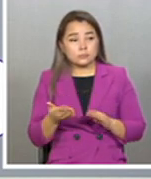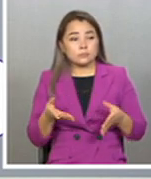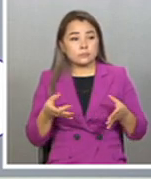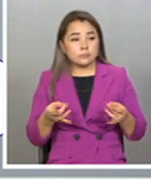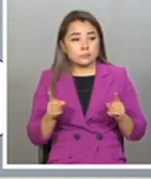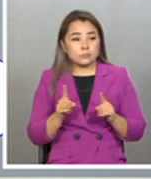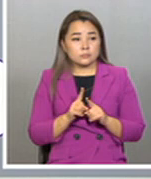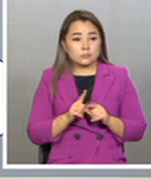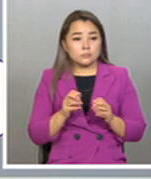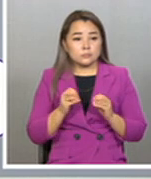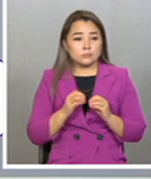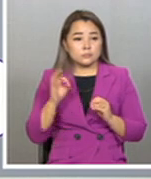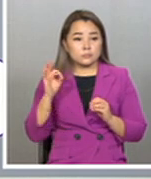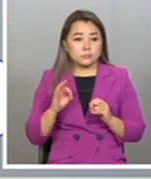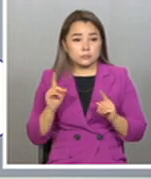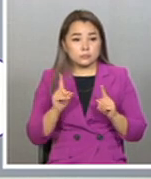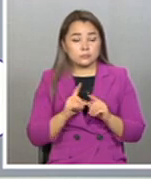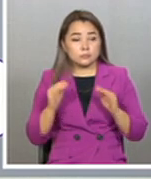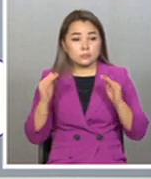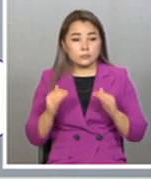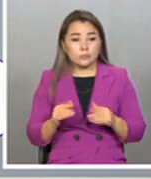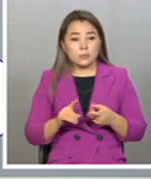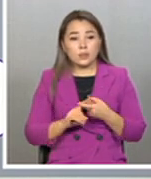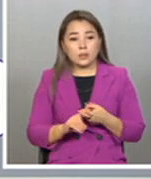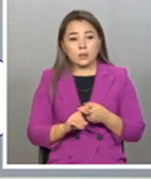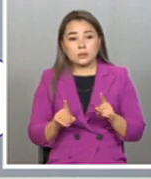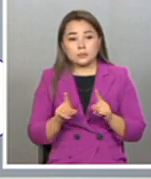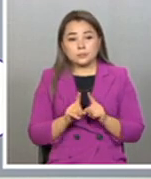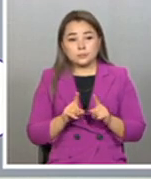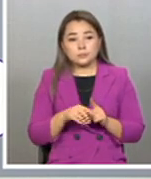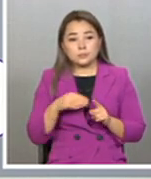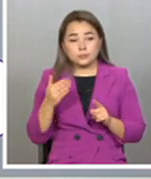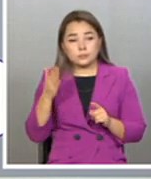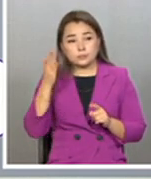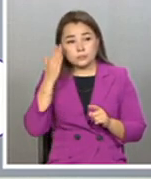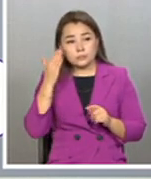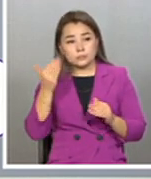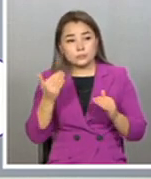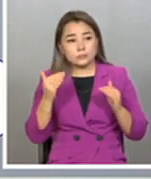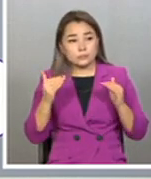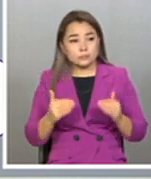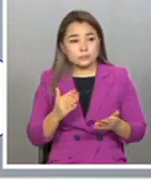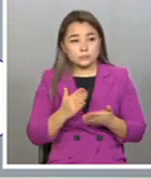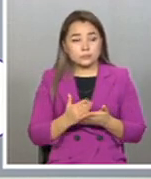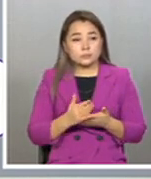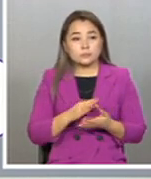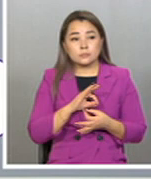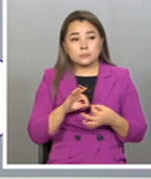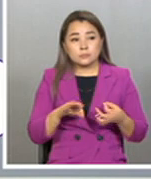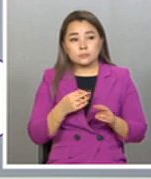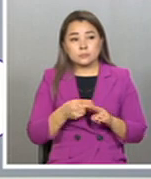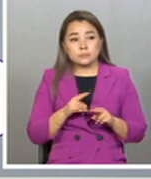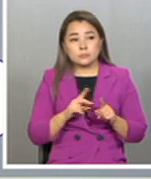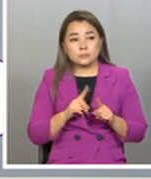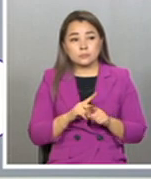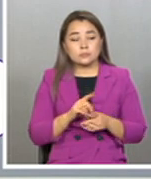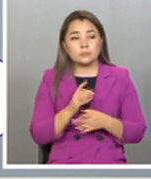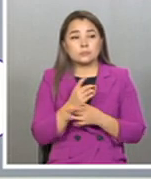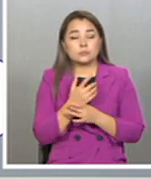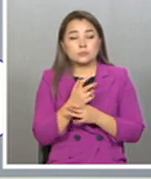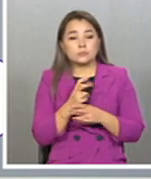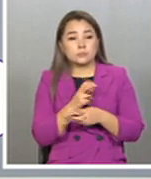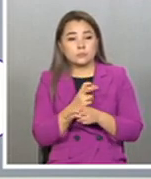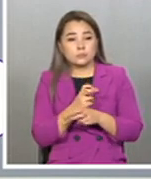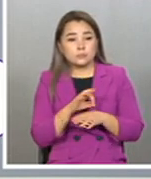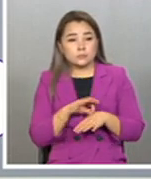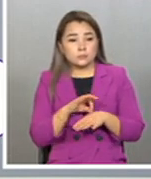10%-дан төмен болған кезде инфекция қабілеттілігі төмендейді. Артық жоғары ылғалдылығы кезінде жалпы буын аурулары ревматизмге әкелуі